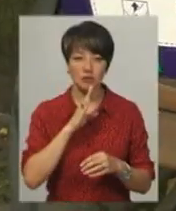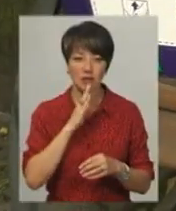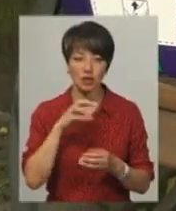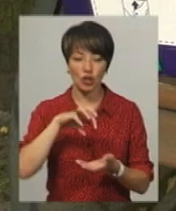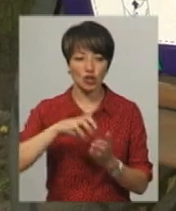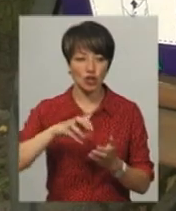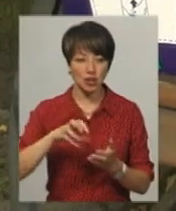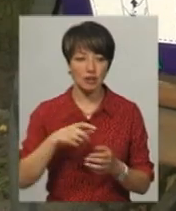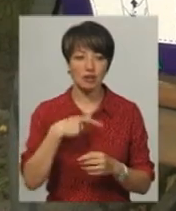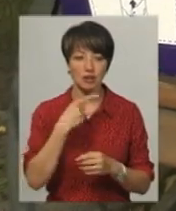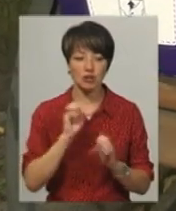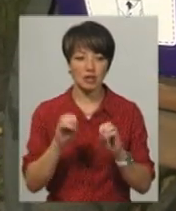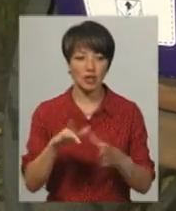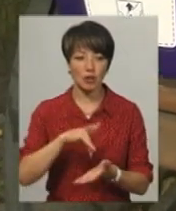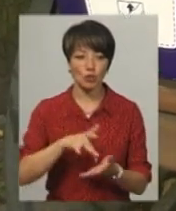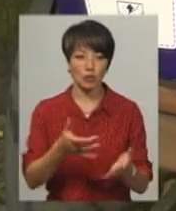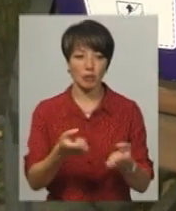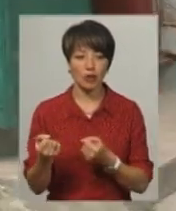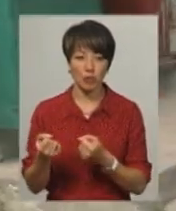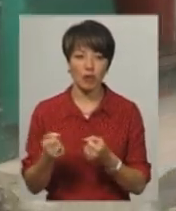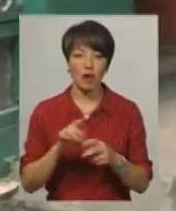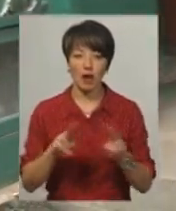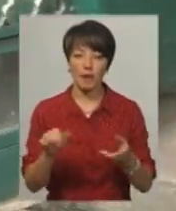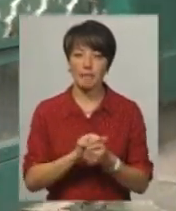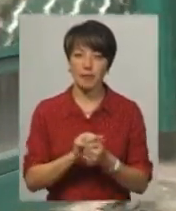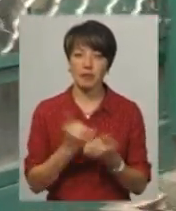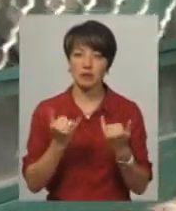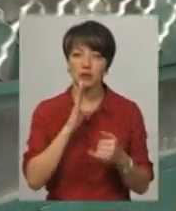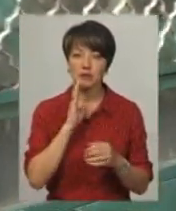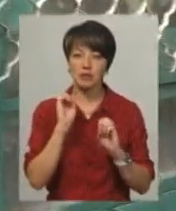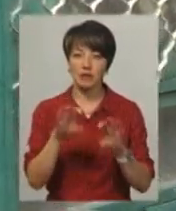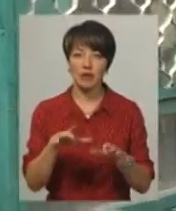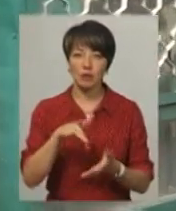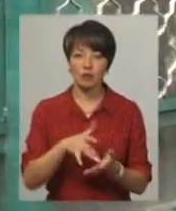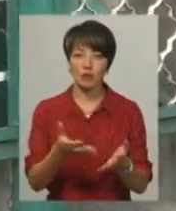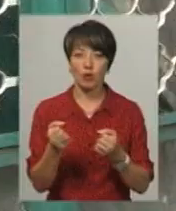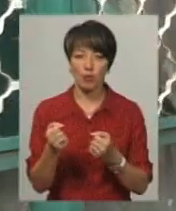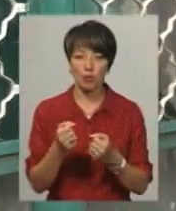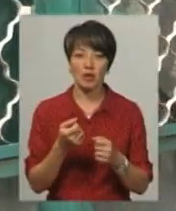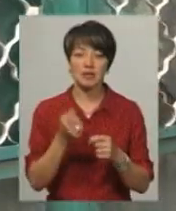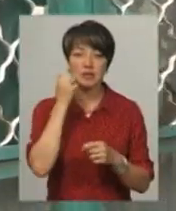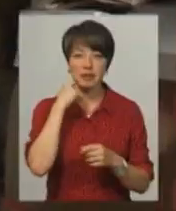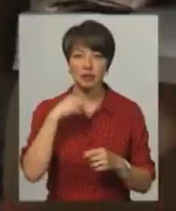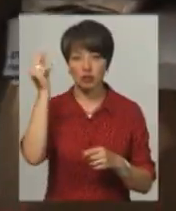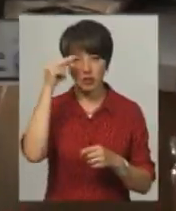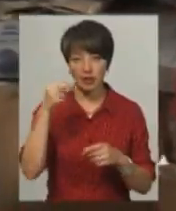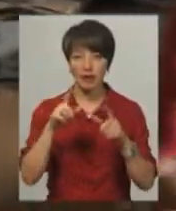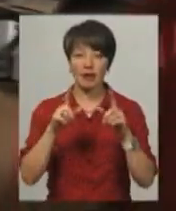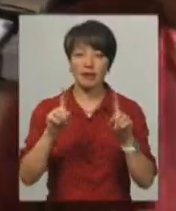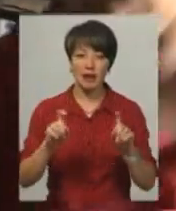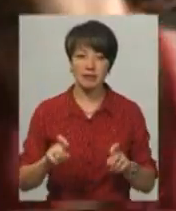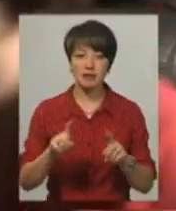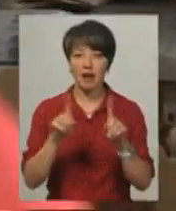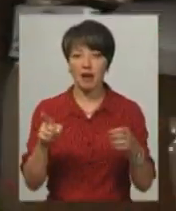Кришки від пляшок Олександра здає на пункти їх прийому, як і папір. Сьогодні дівчина йде здавати на пункт прийому макулатури старі шкільні тести, реферати та